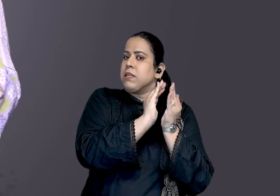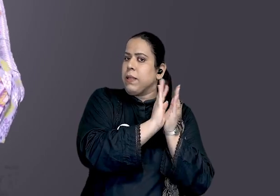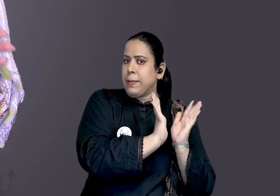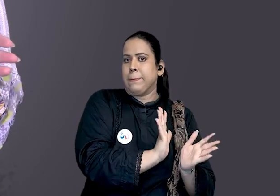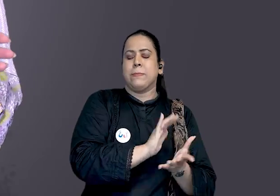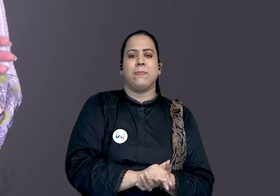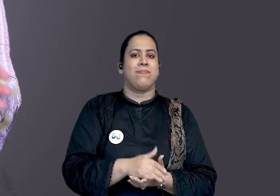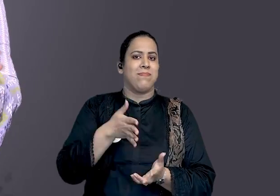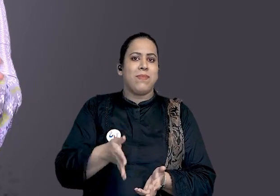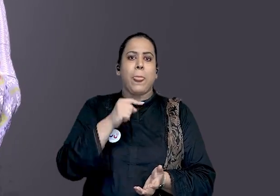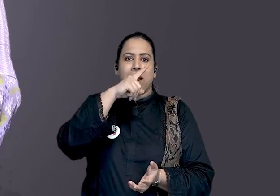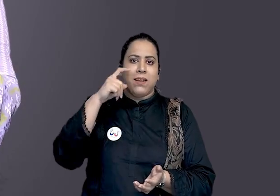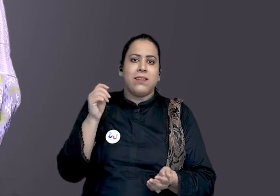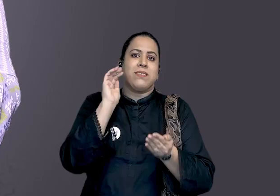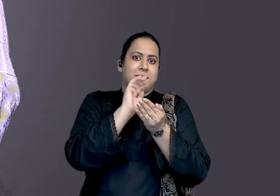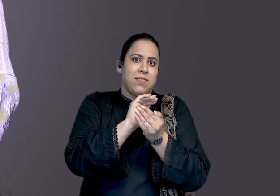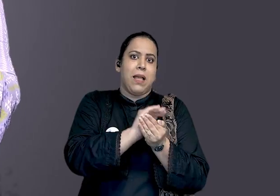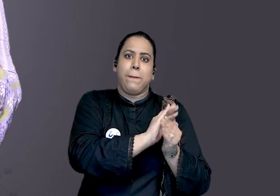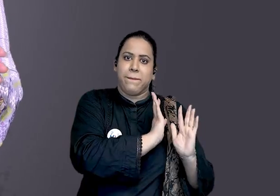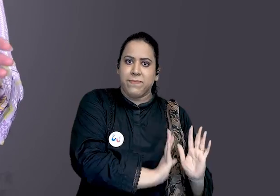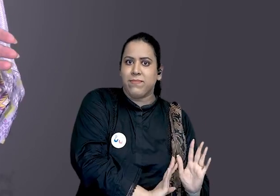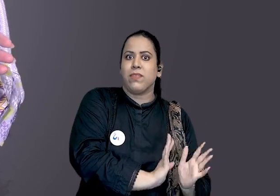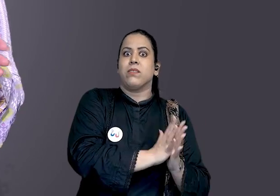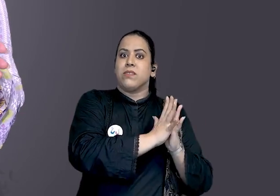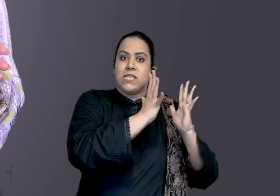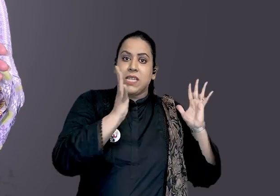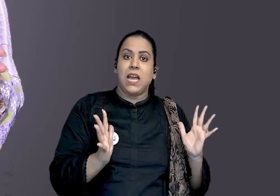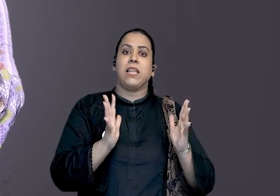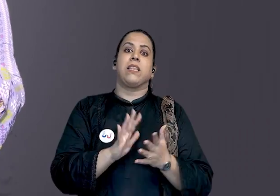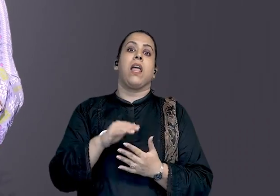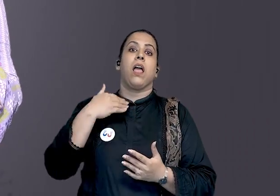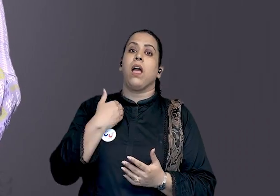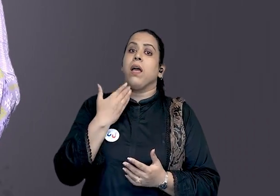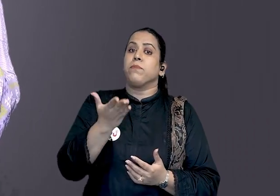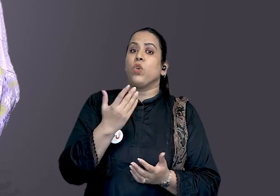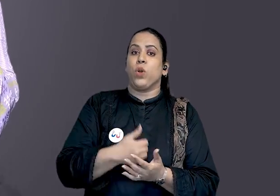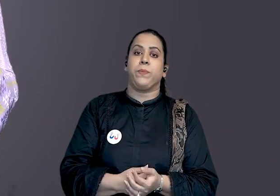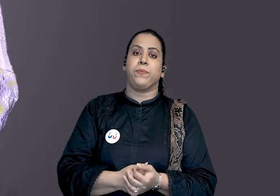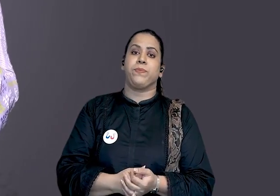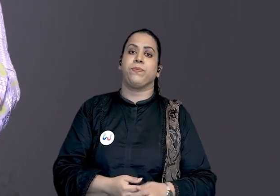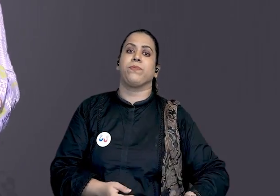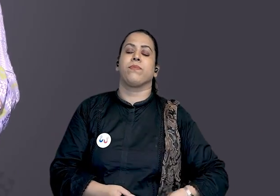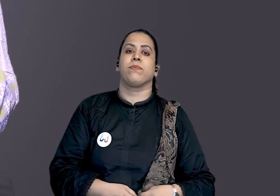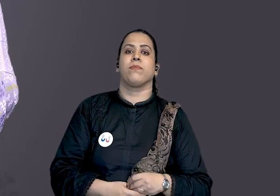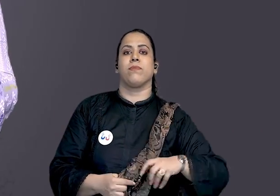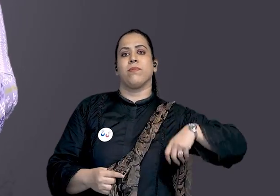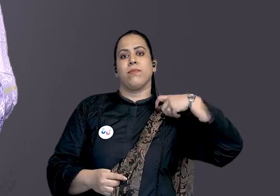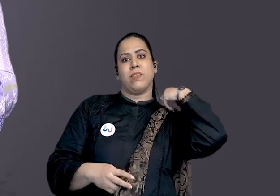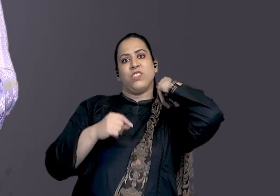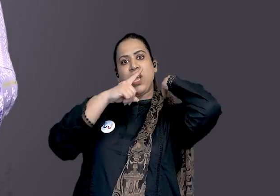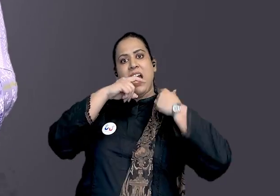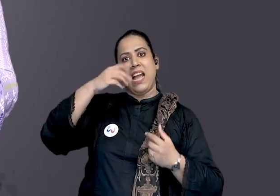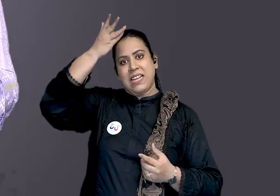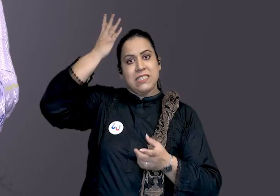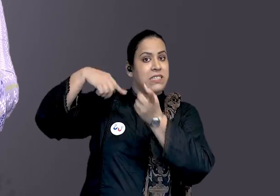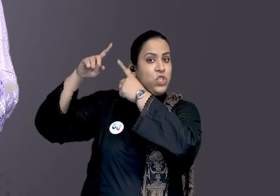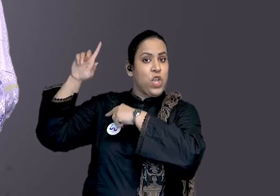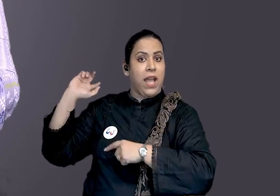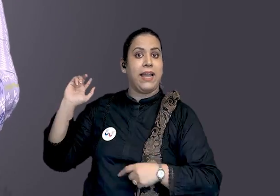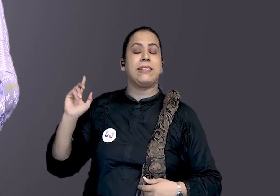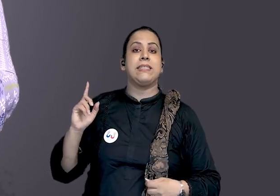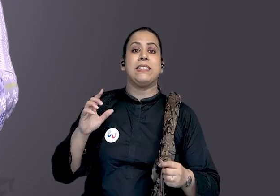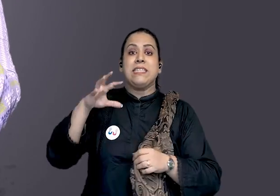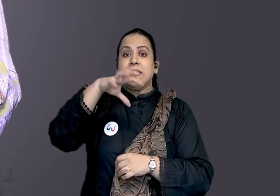آل اوور ان سب کانٹیننٹ، وہاں کا بہت سا ریکارڈ موجود ہے. مثلاً ہمارے پاس سندھ،